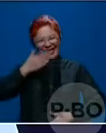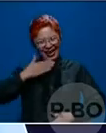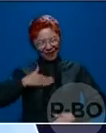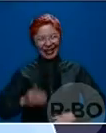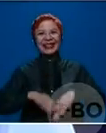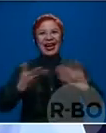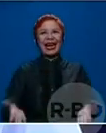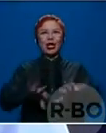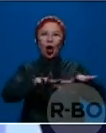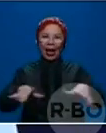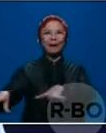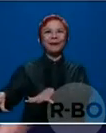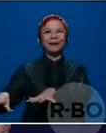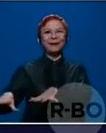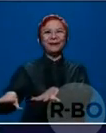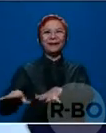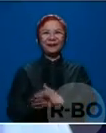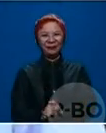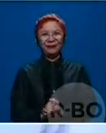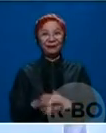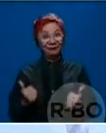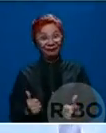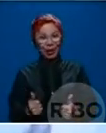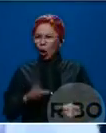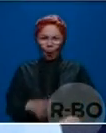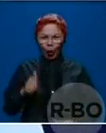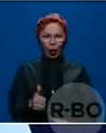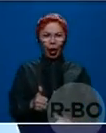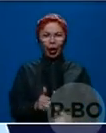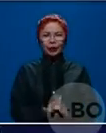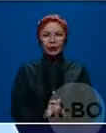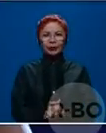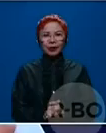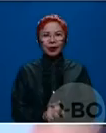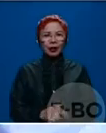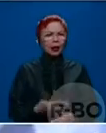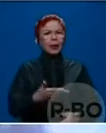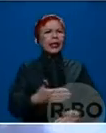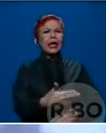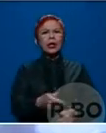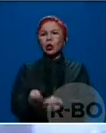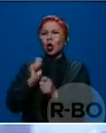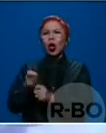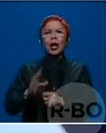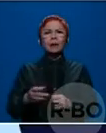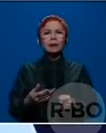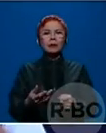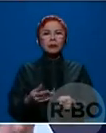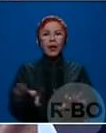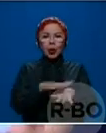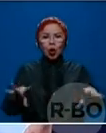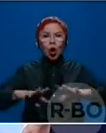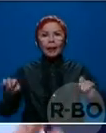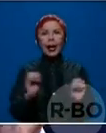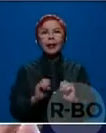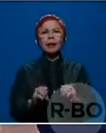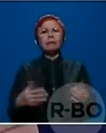masih tersedia di sini penting Apalah artinya ikan dan kail bila kolamnya habis karena itu